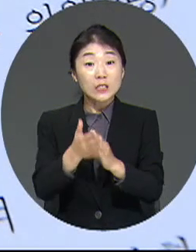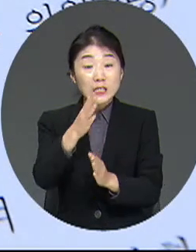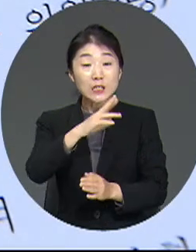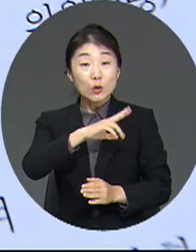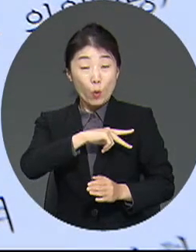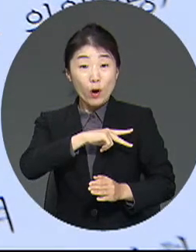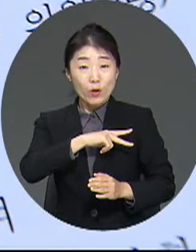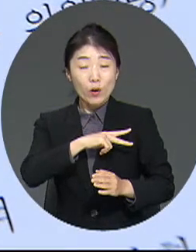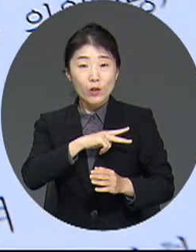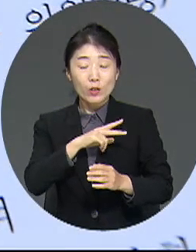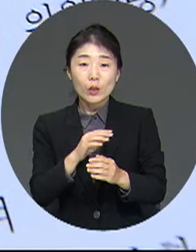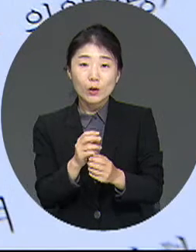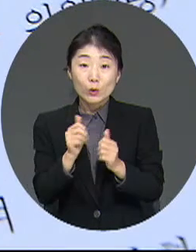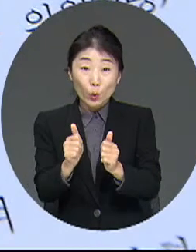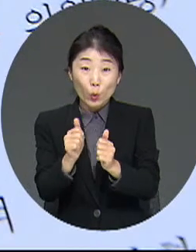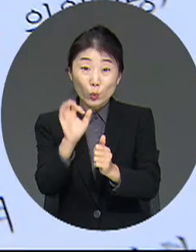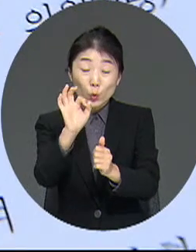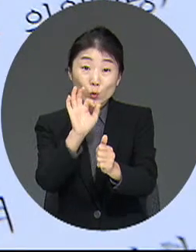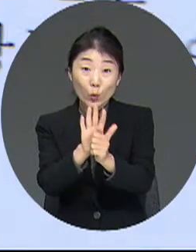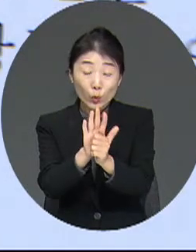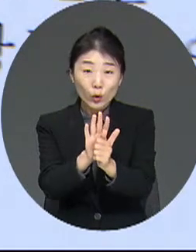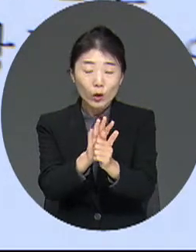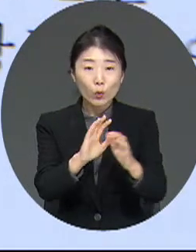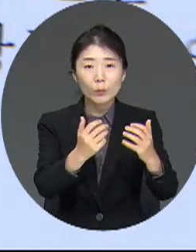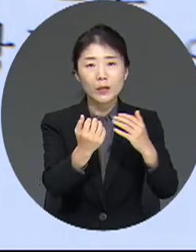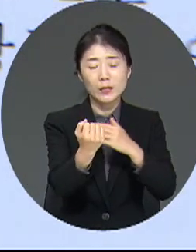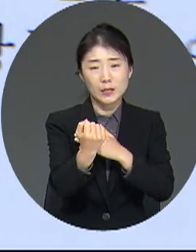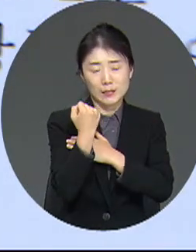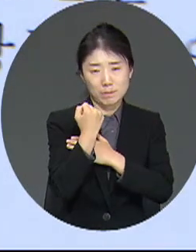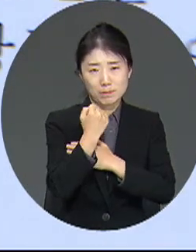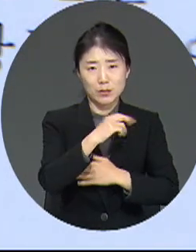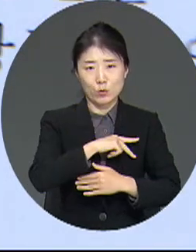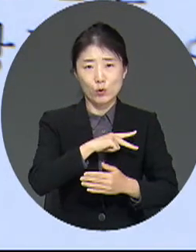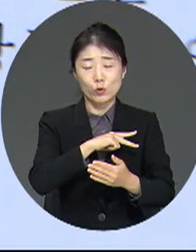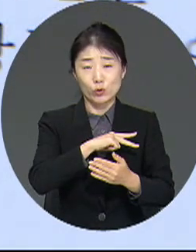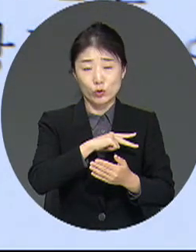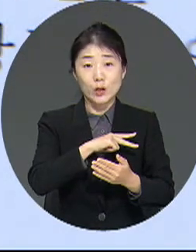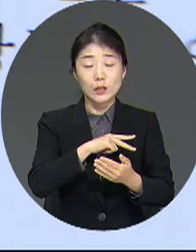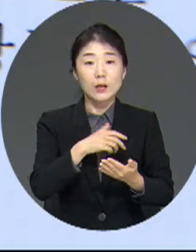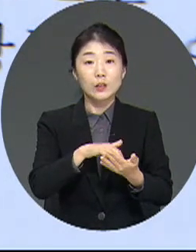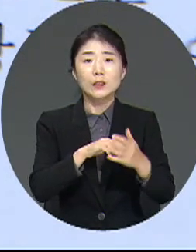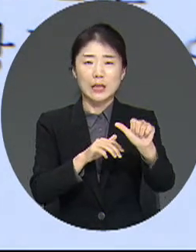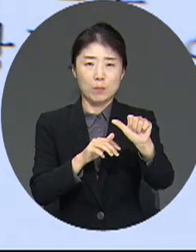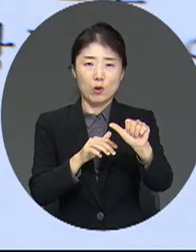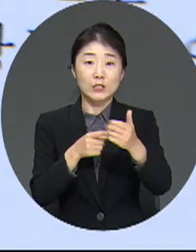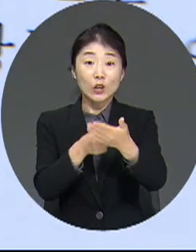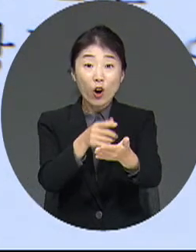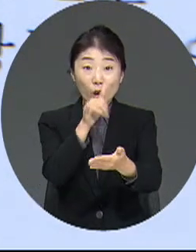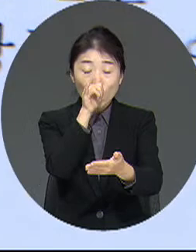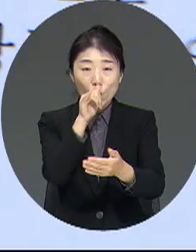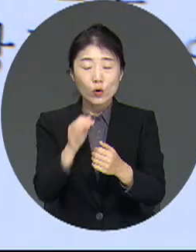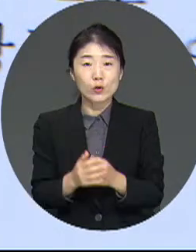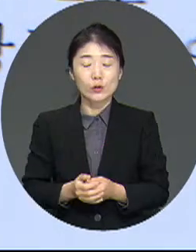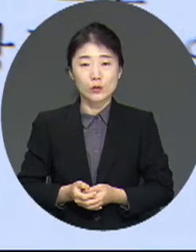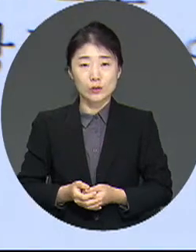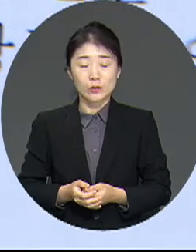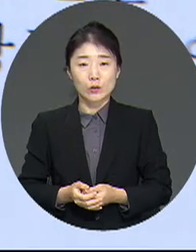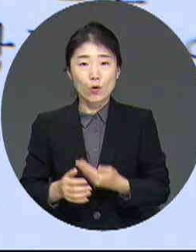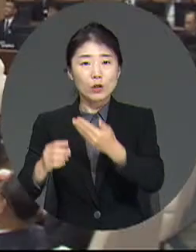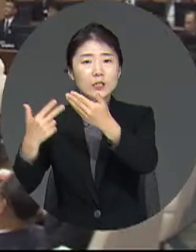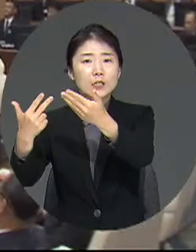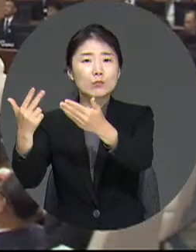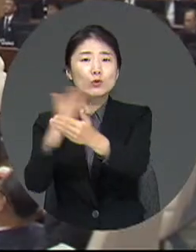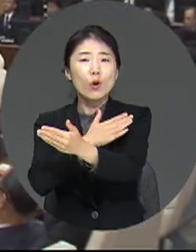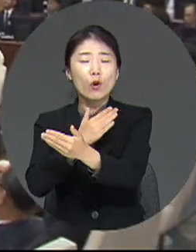창원시 의원 소송비용 조례안은 국민의 힘 소속 시의원 5명이 발의했고 7일부터 시작하는 임시회에서